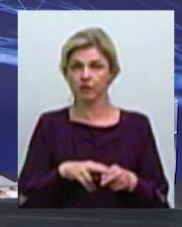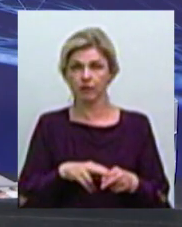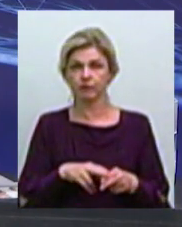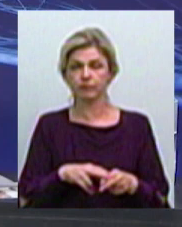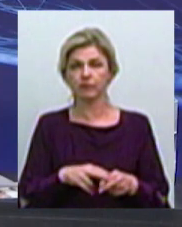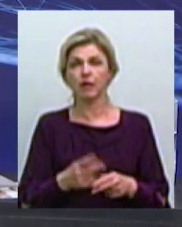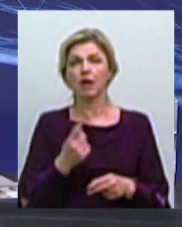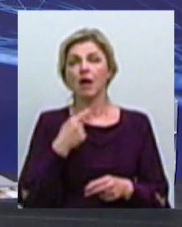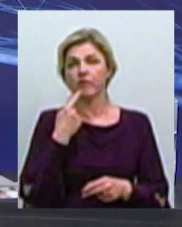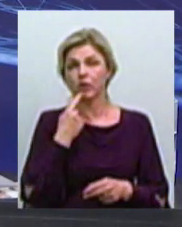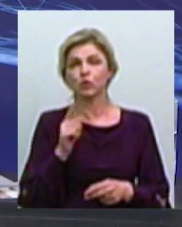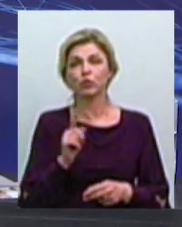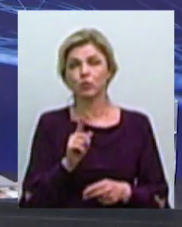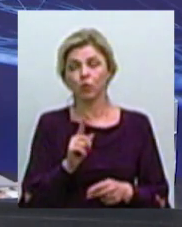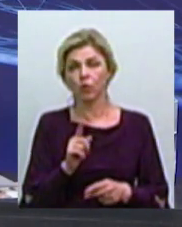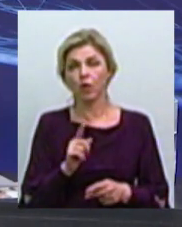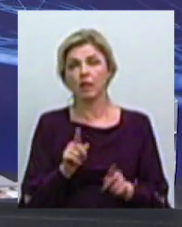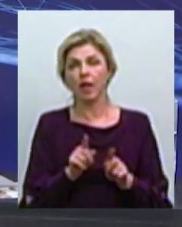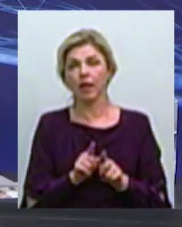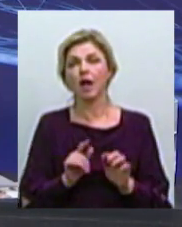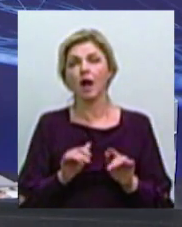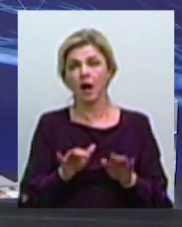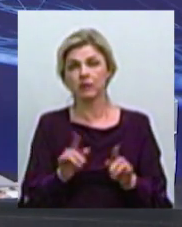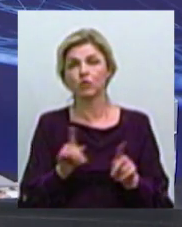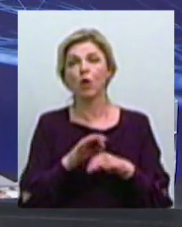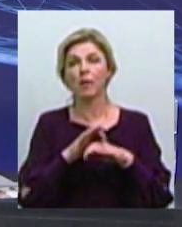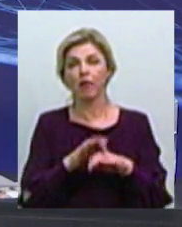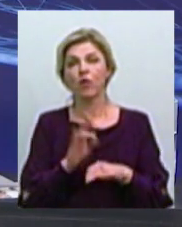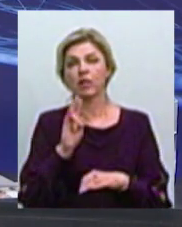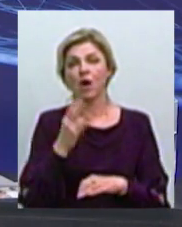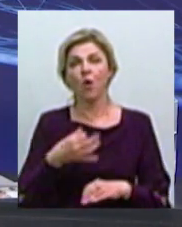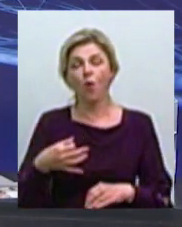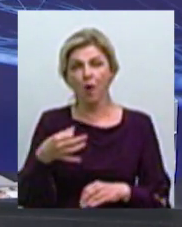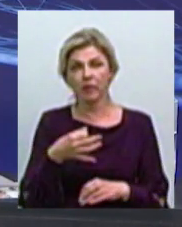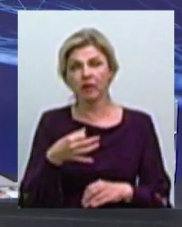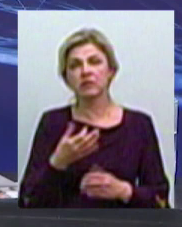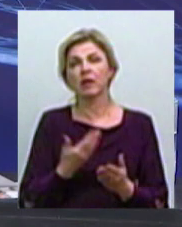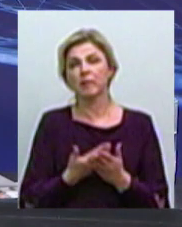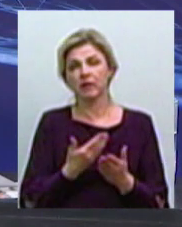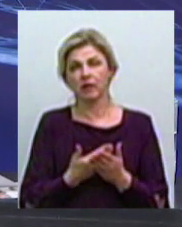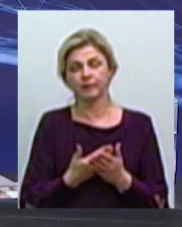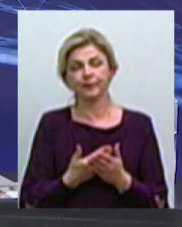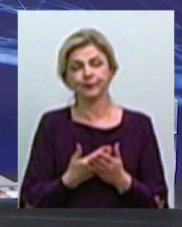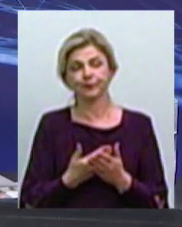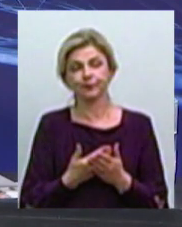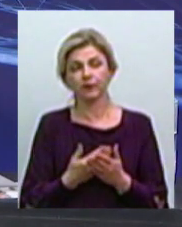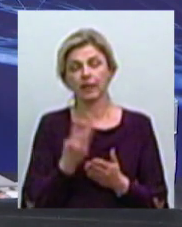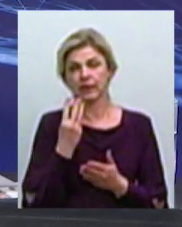прежде всего, что подобные акции, которые проходят у нас в Николаевской области, ну, как минимум 3 раза в год. То есть у нас